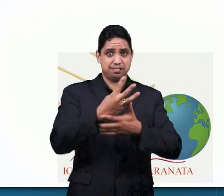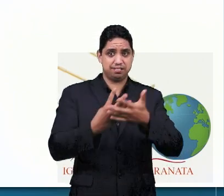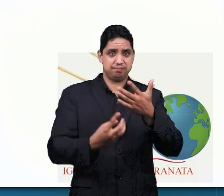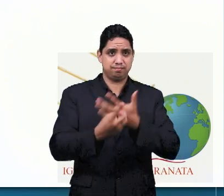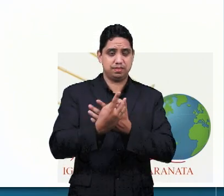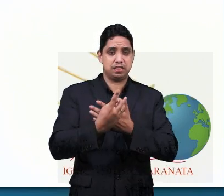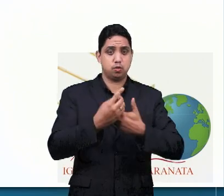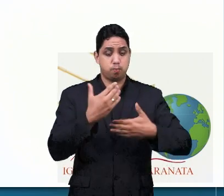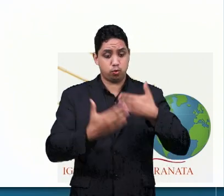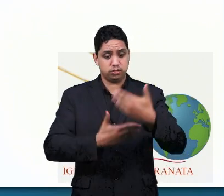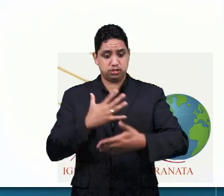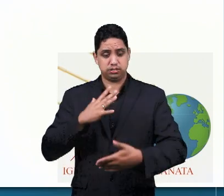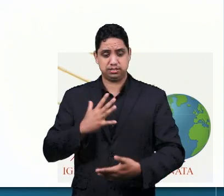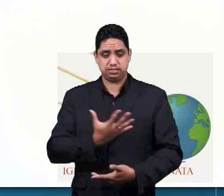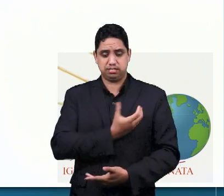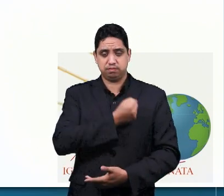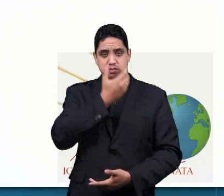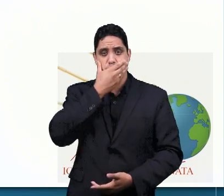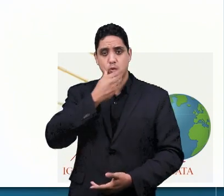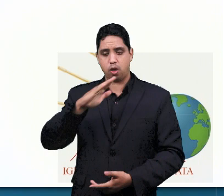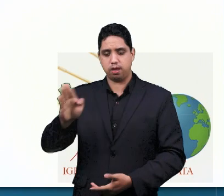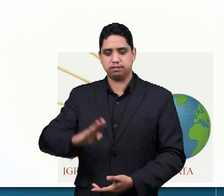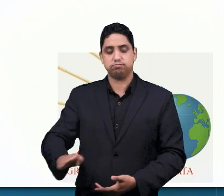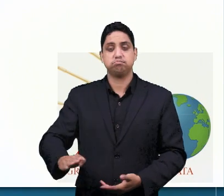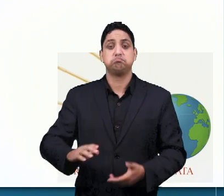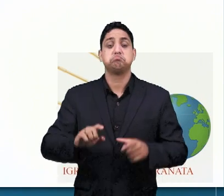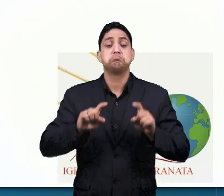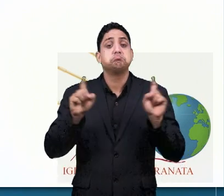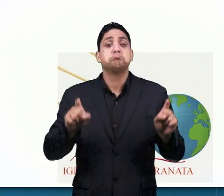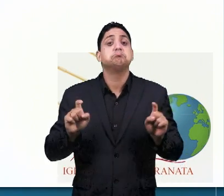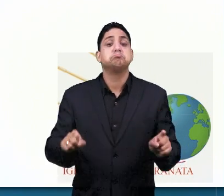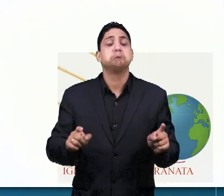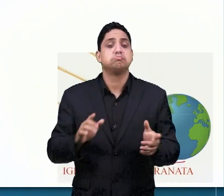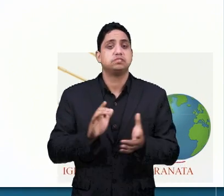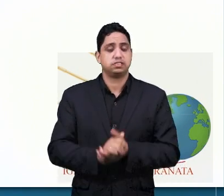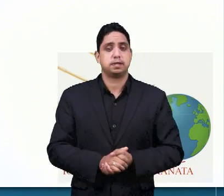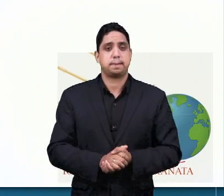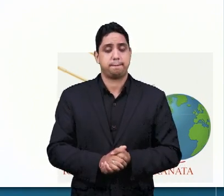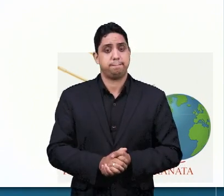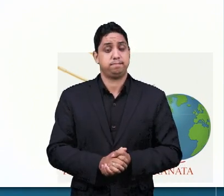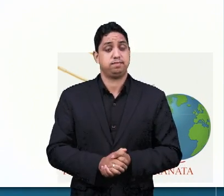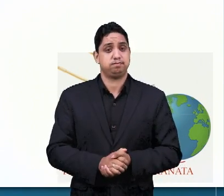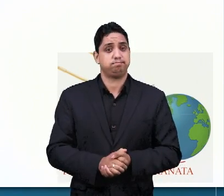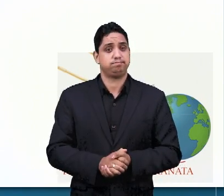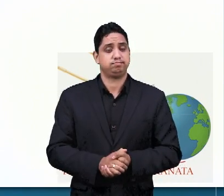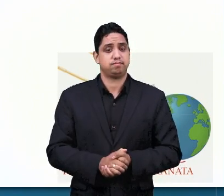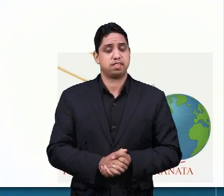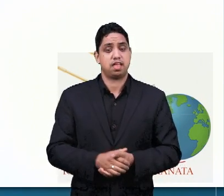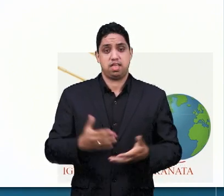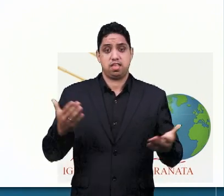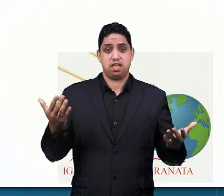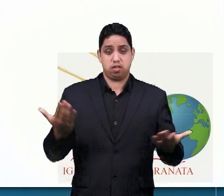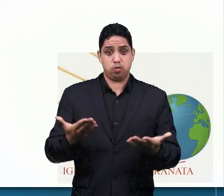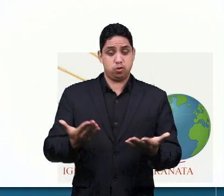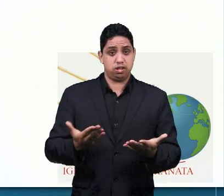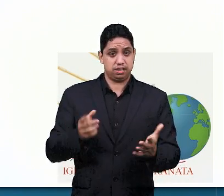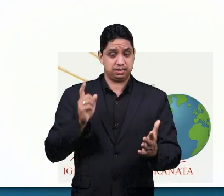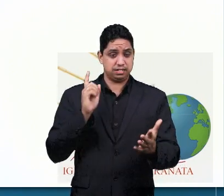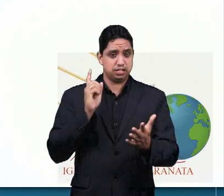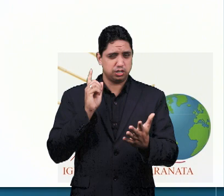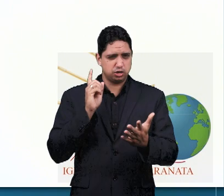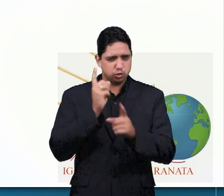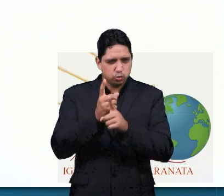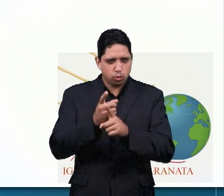de la Trinité dans le processus de salut en Zachée, c'est-à-dire dans la vie de Zachée. Cette identification